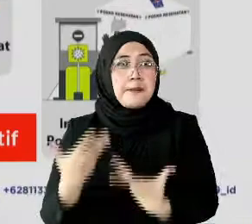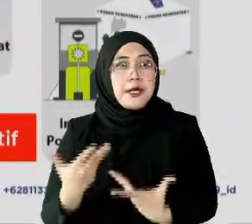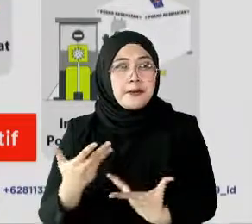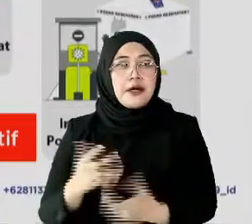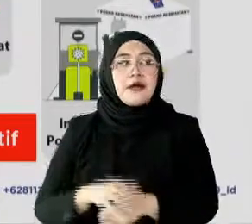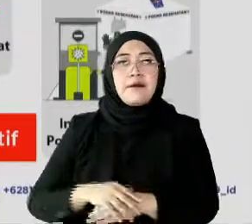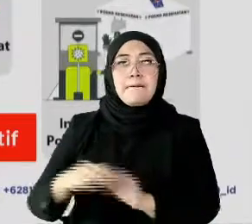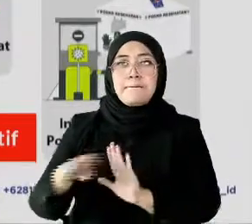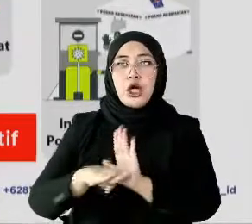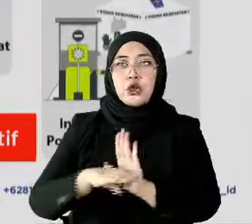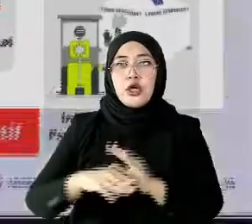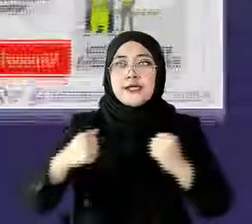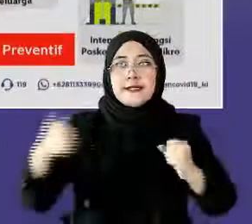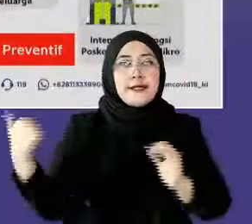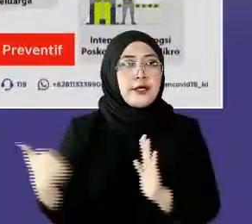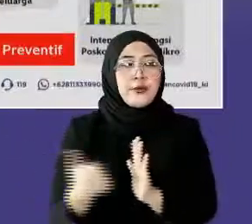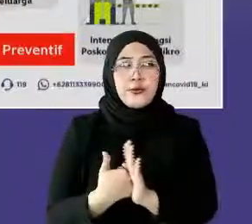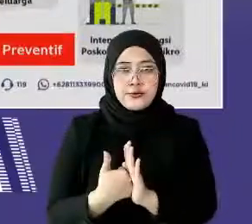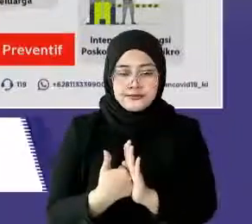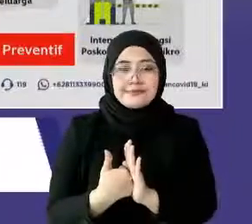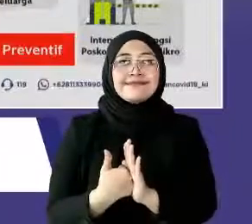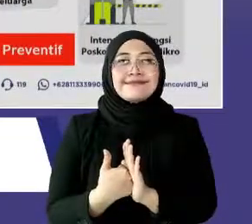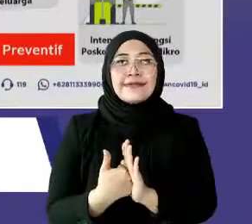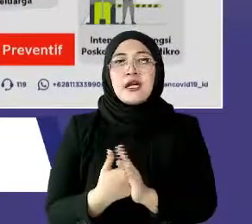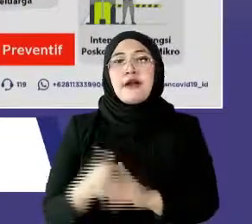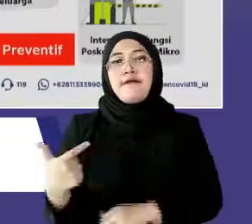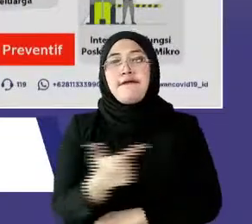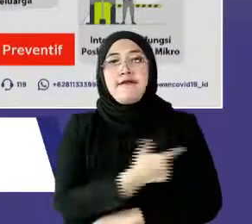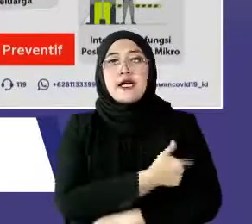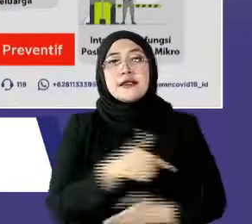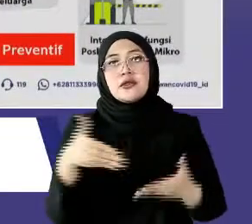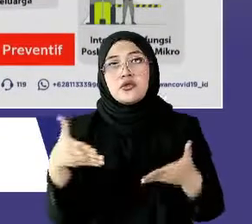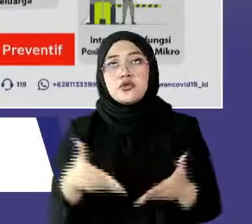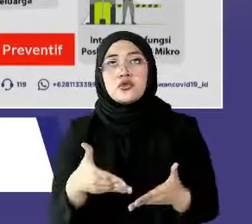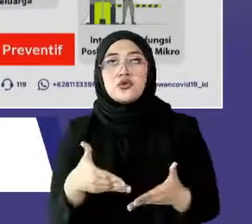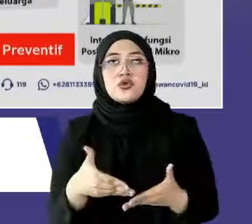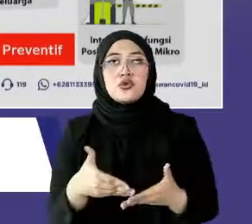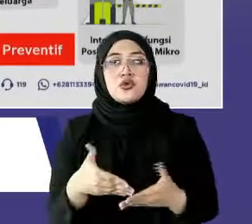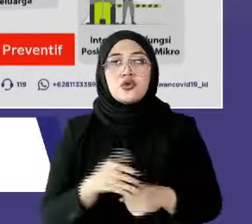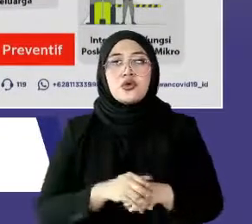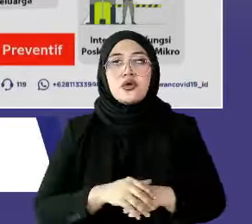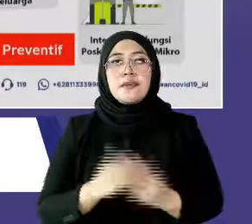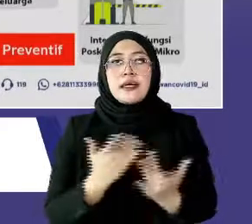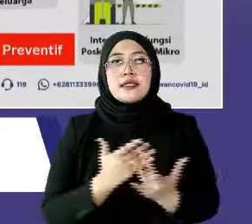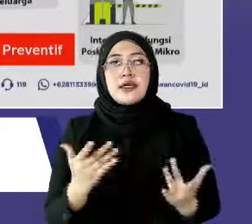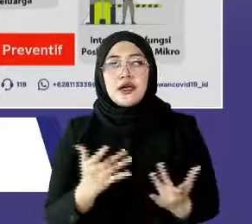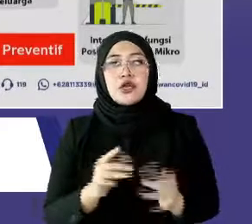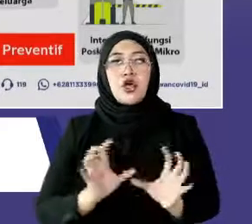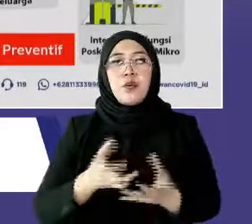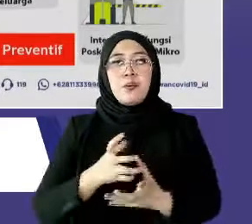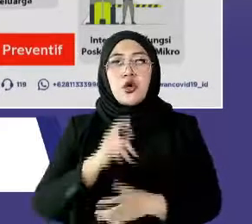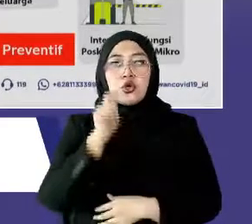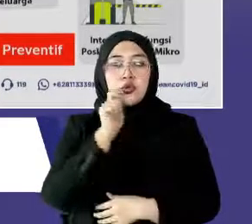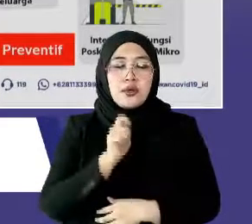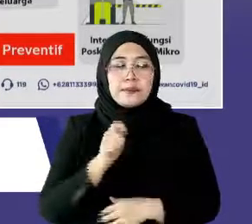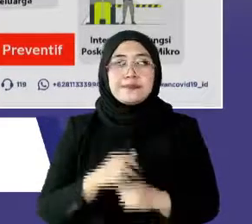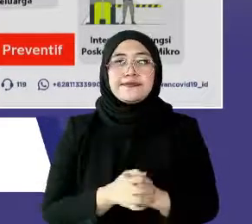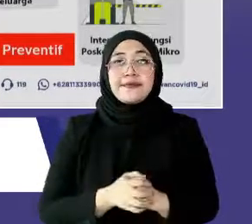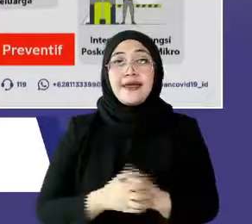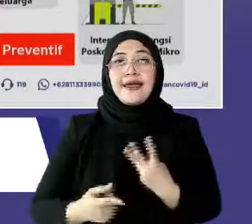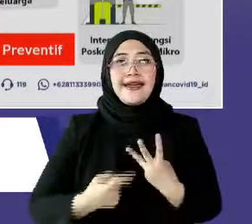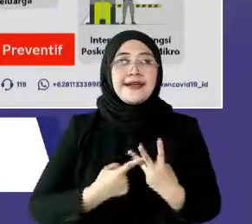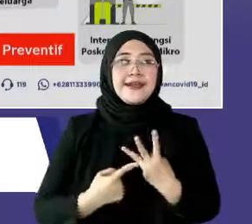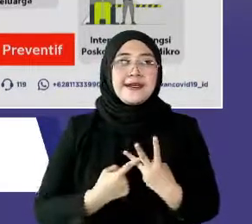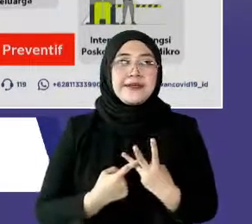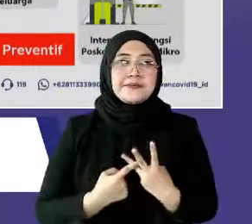penegakan protokol kesehatan dan pelaksanaan vaksinasi khusus pada populasi rentan yang ketiga